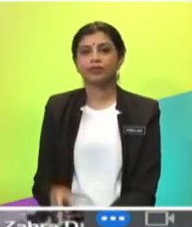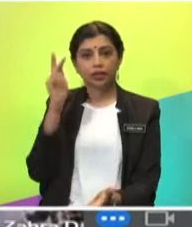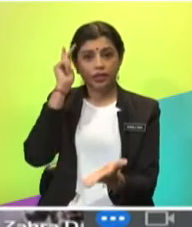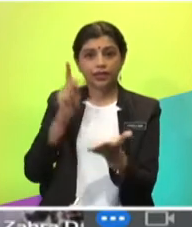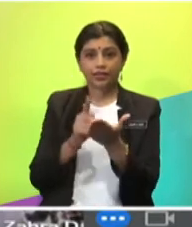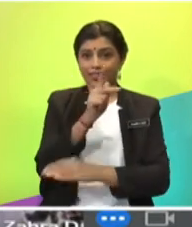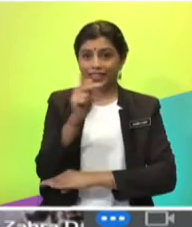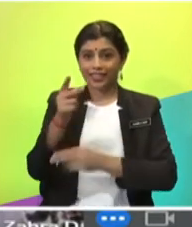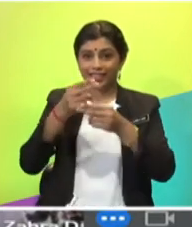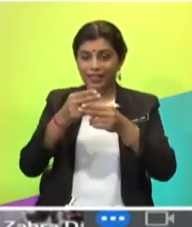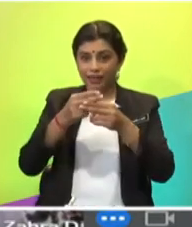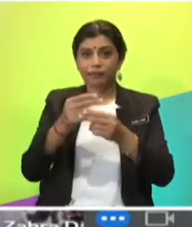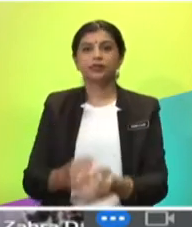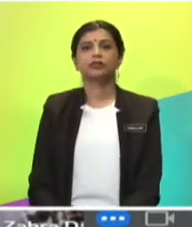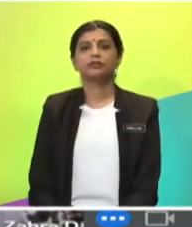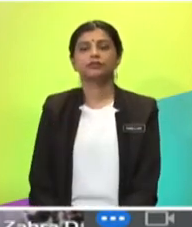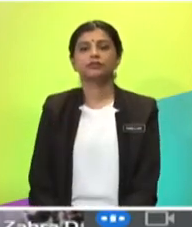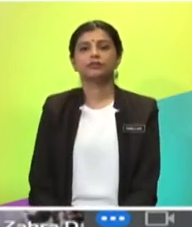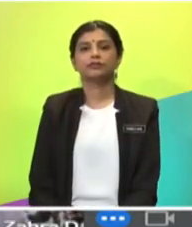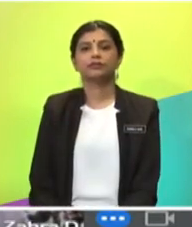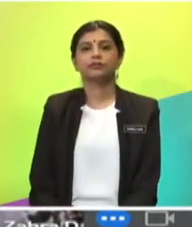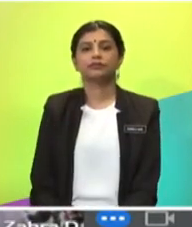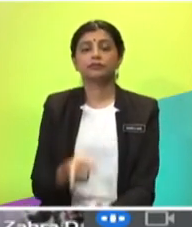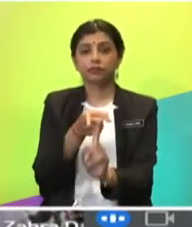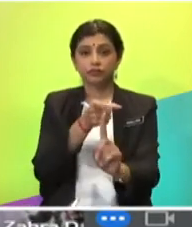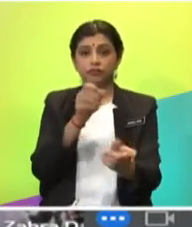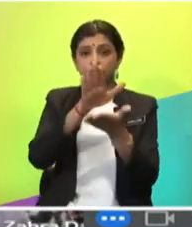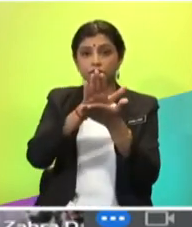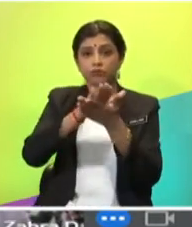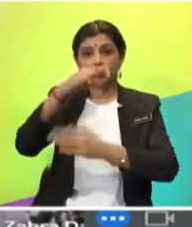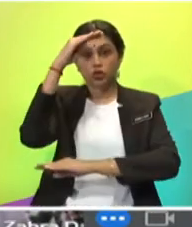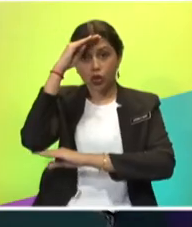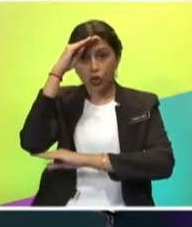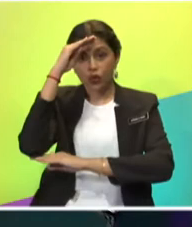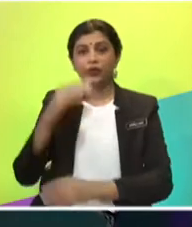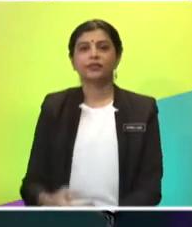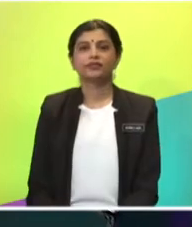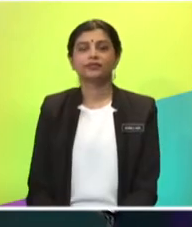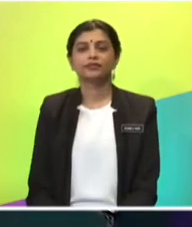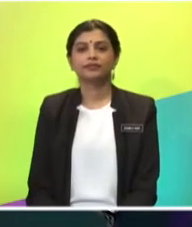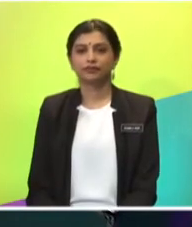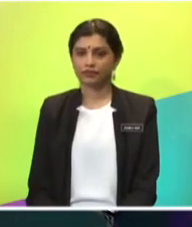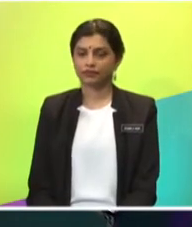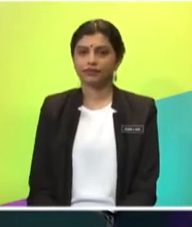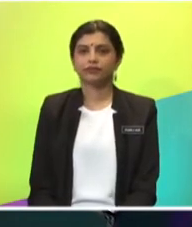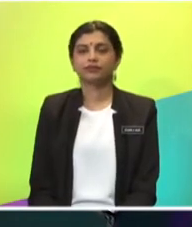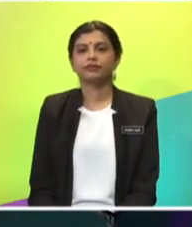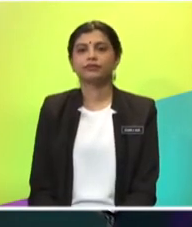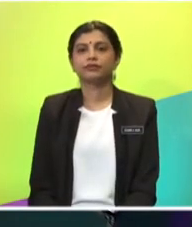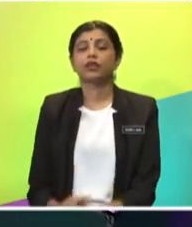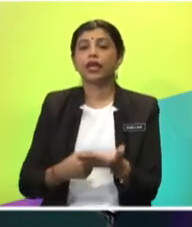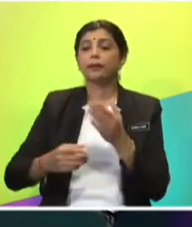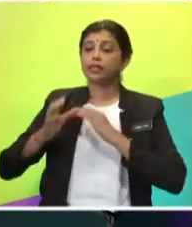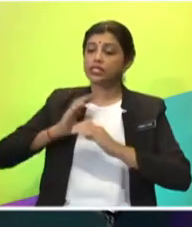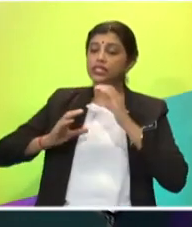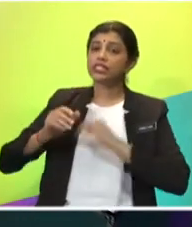Saya belajar di Sekolah Kebangsaan Bandar Batu Pahat, Johor. Baik, Yeo Louis, apa nak tanyalah. Apa cita-cita